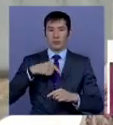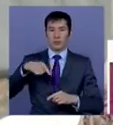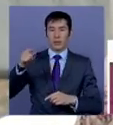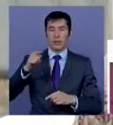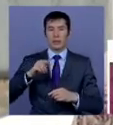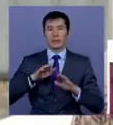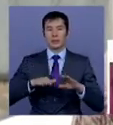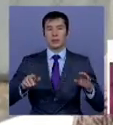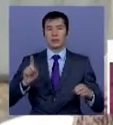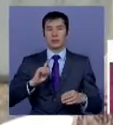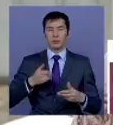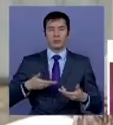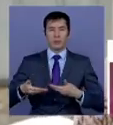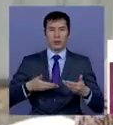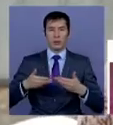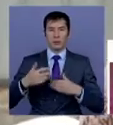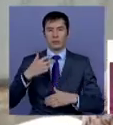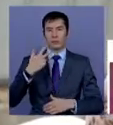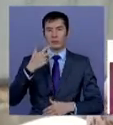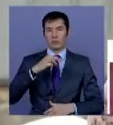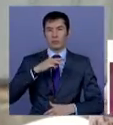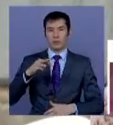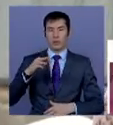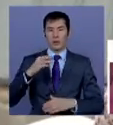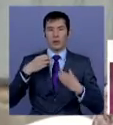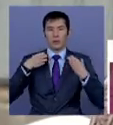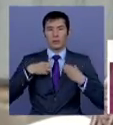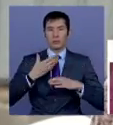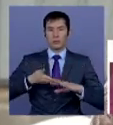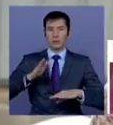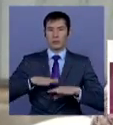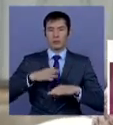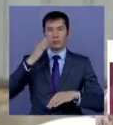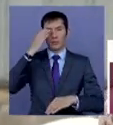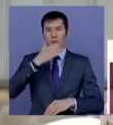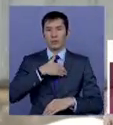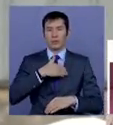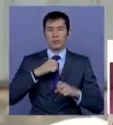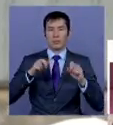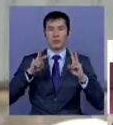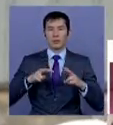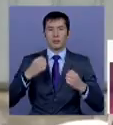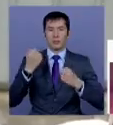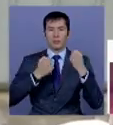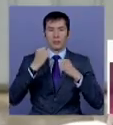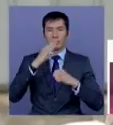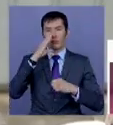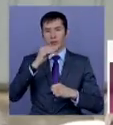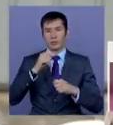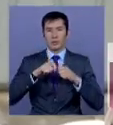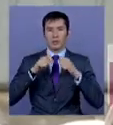Балалар, сумкалар ауыр. Бізге бір автобус болса, осы мына сайда қаншама үй бар, қаншама оқушы